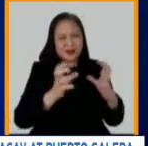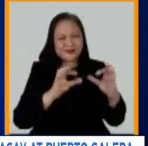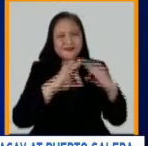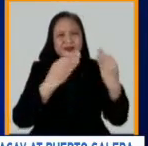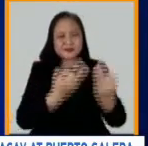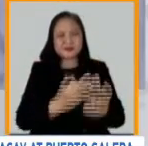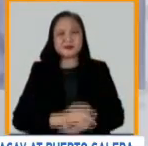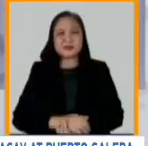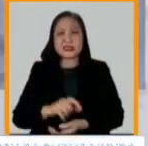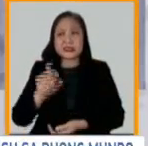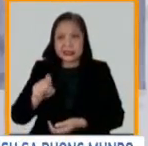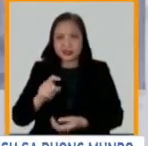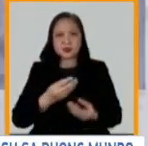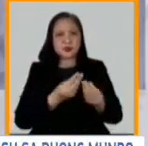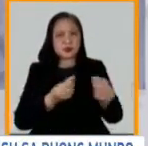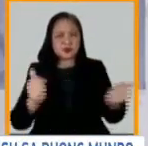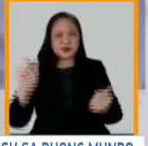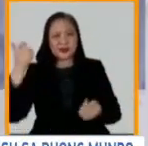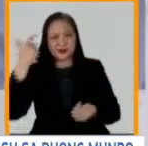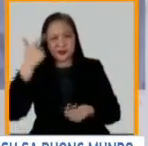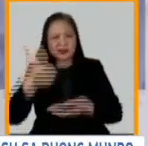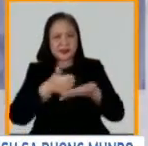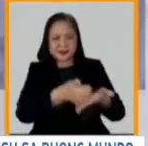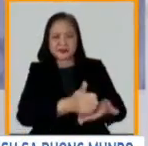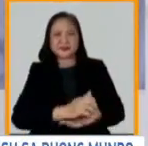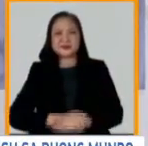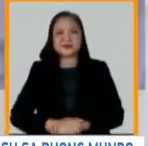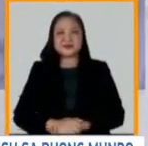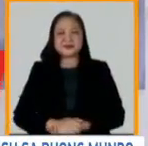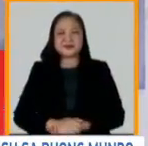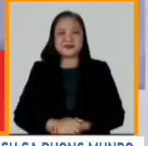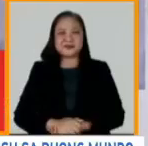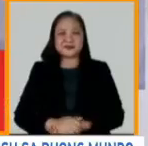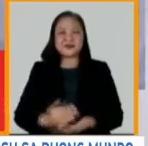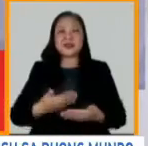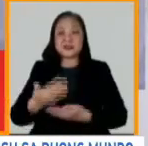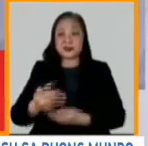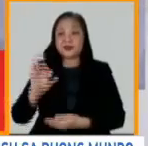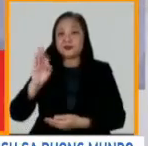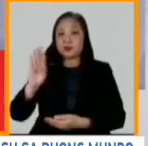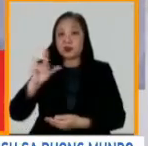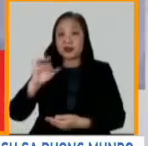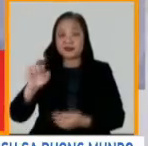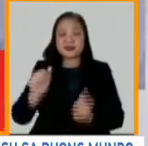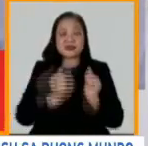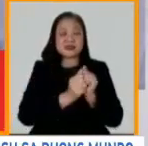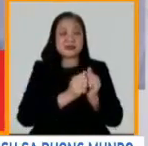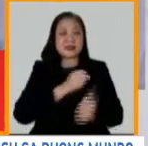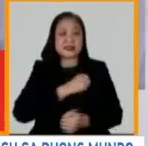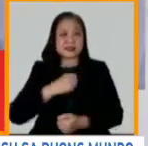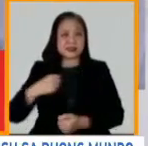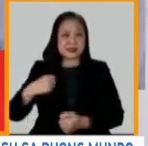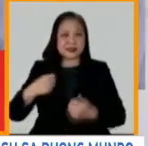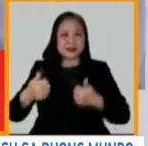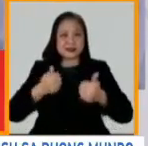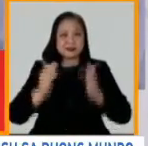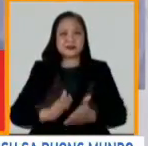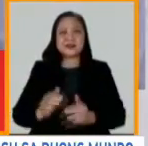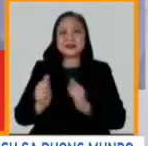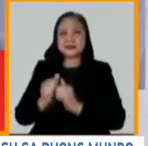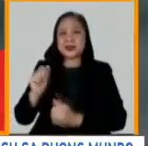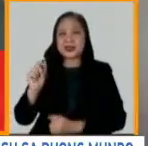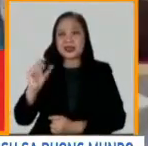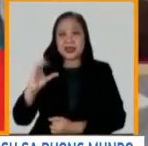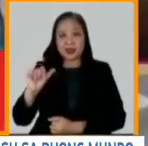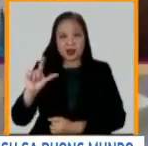ng pamahalaan. Yan din ang pagsa ng Facebook Live ni Ong kasama ang mga senatorial aspirants na sina Carl Balita at Samira